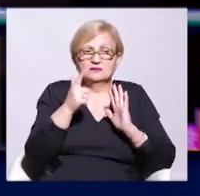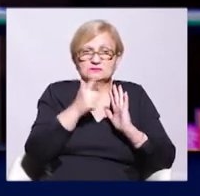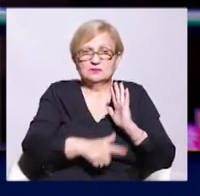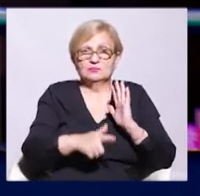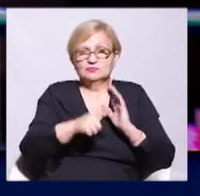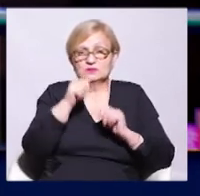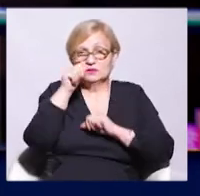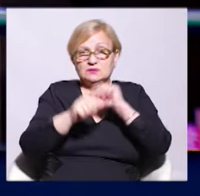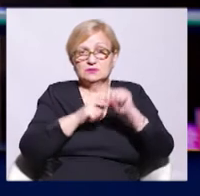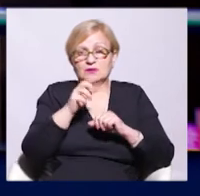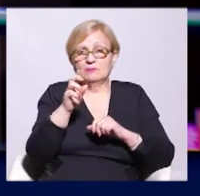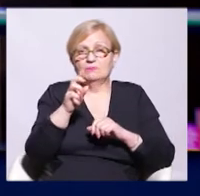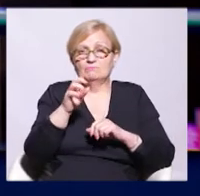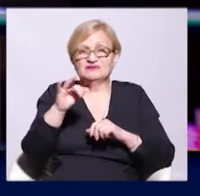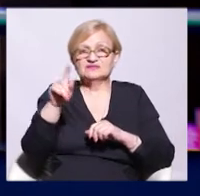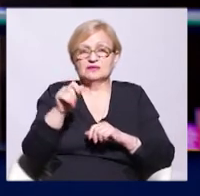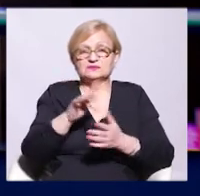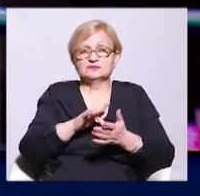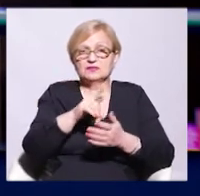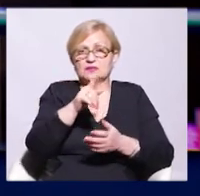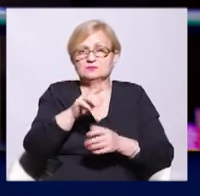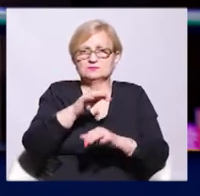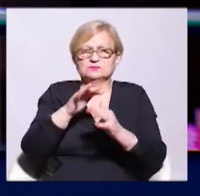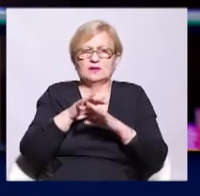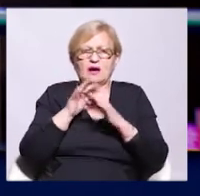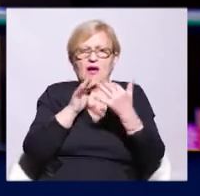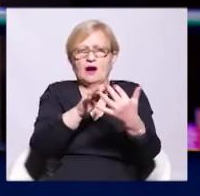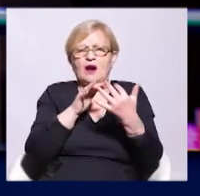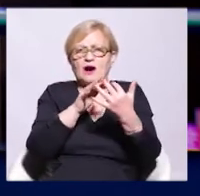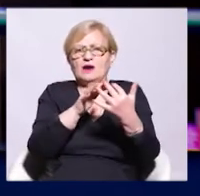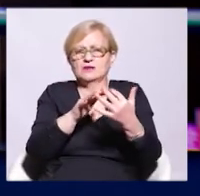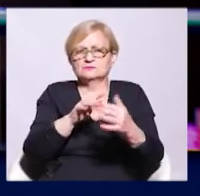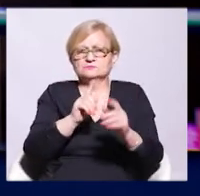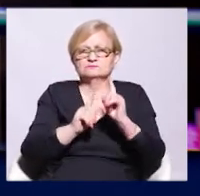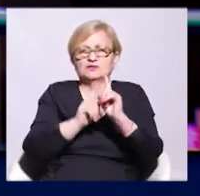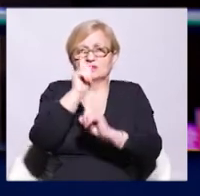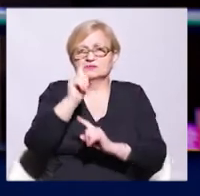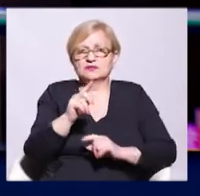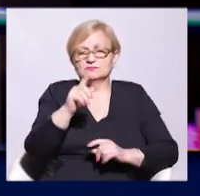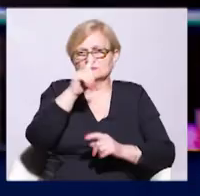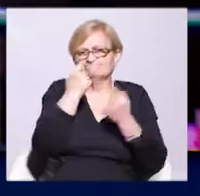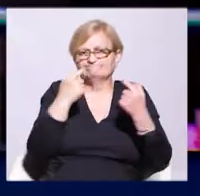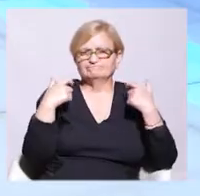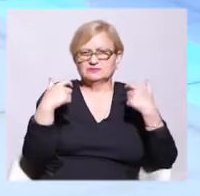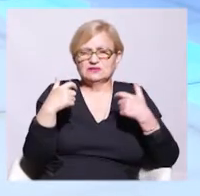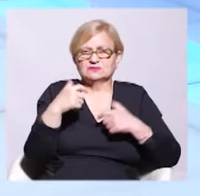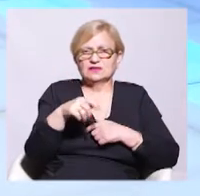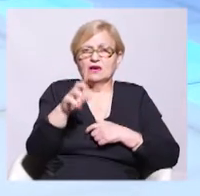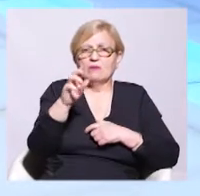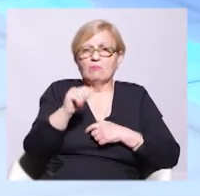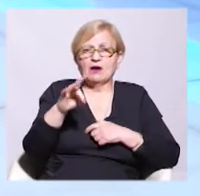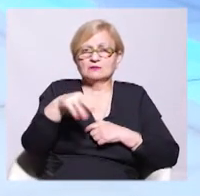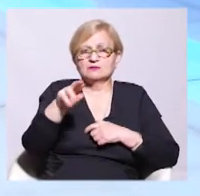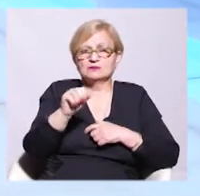960-იან წლებში ბიზანტიას აუჯანყდება უძლიერესი სარდალი ბარდასკლიაროსი. Ის დიდ საფრთხეს